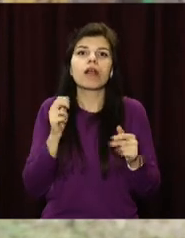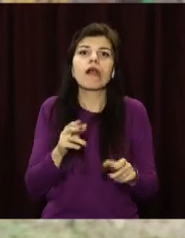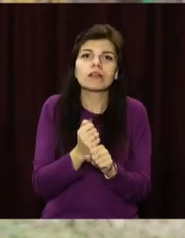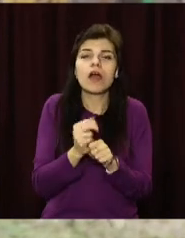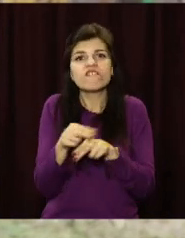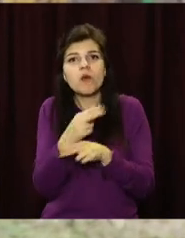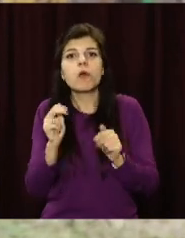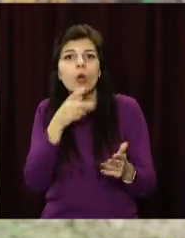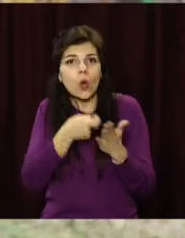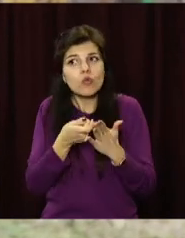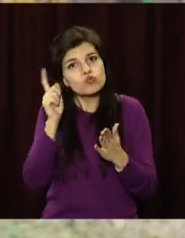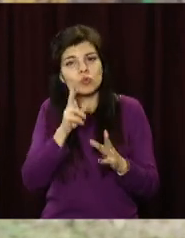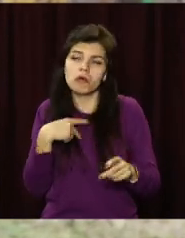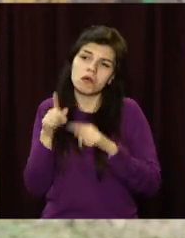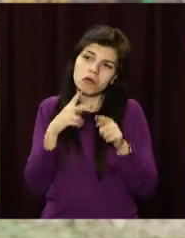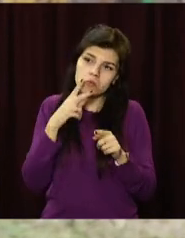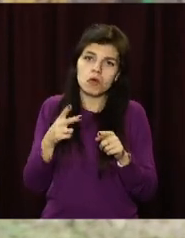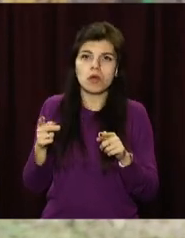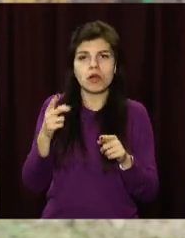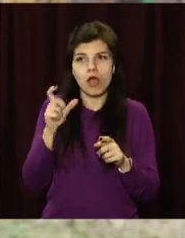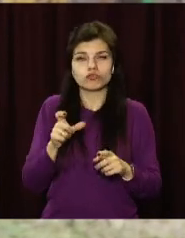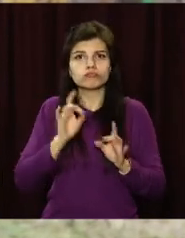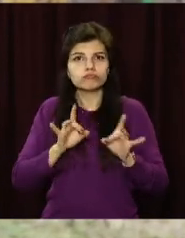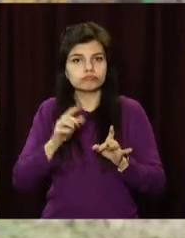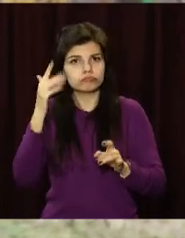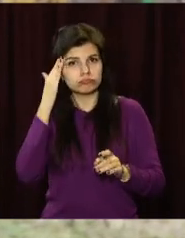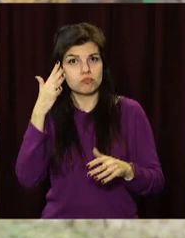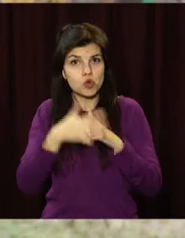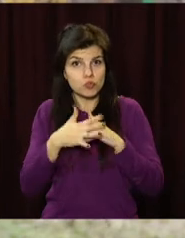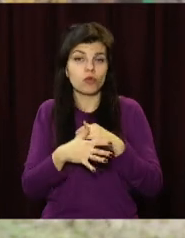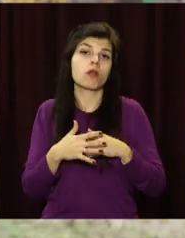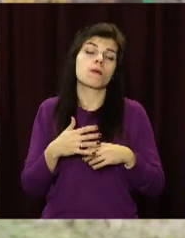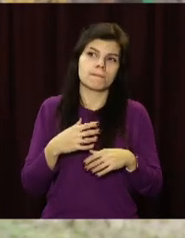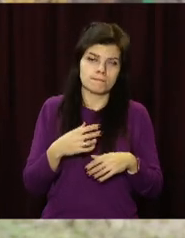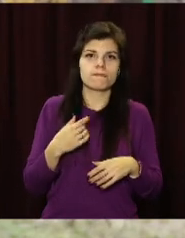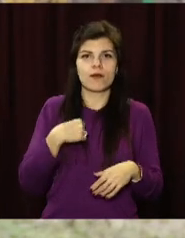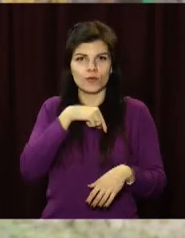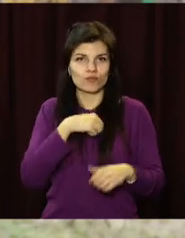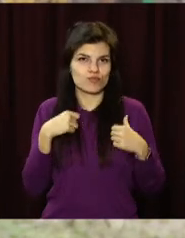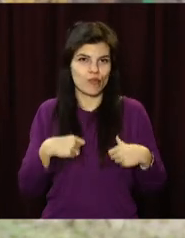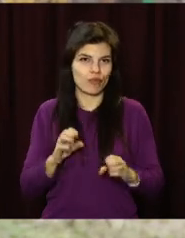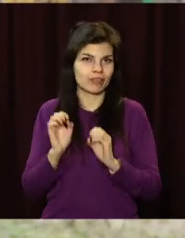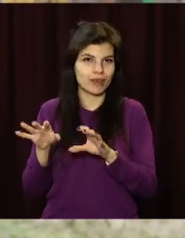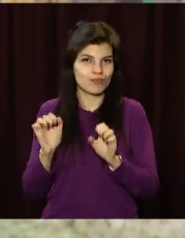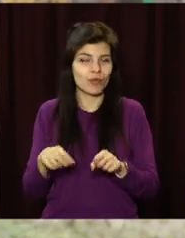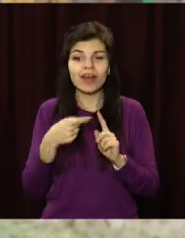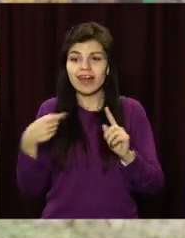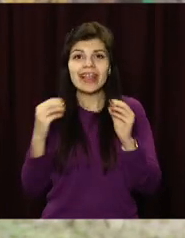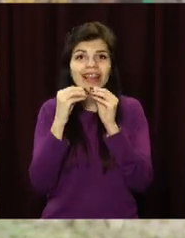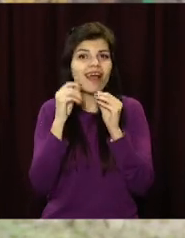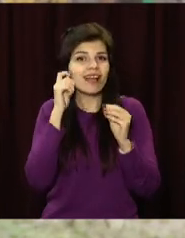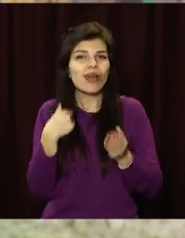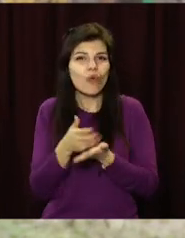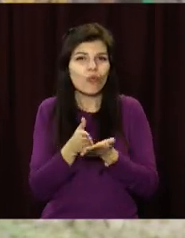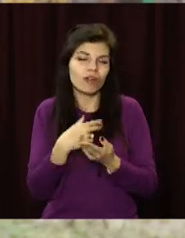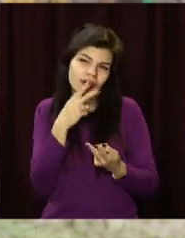воспитувати, содержати. Ну, я, звісно, теж задаю питання. Тобто за більше, ніж 10 років у мене вже